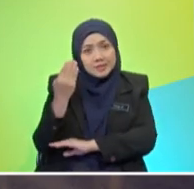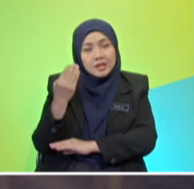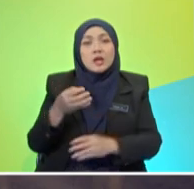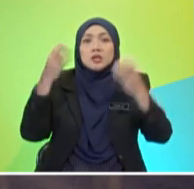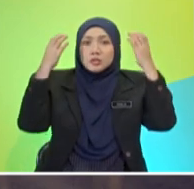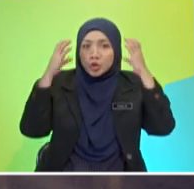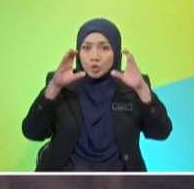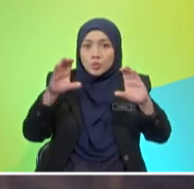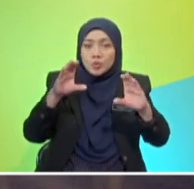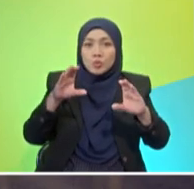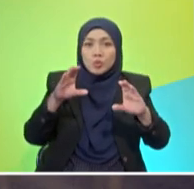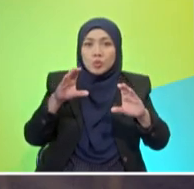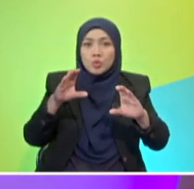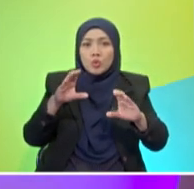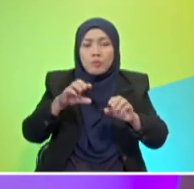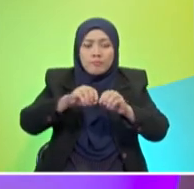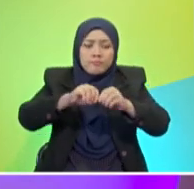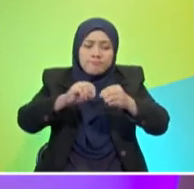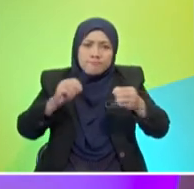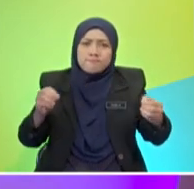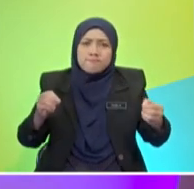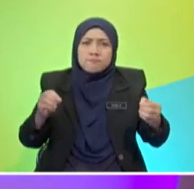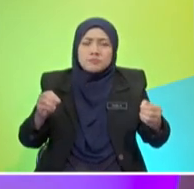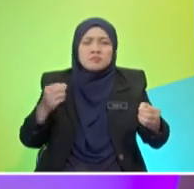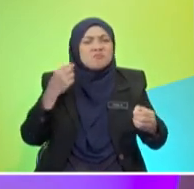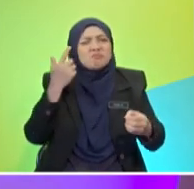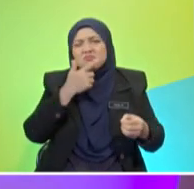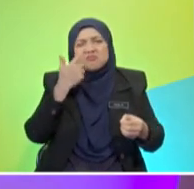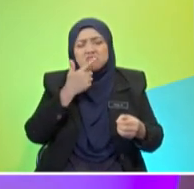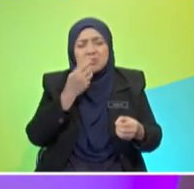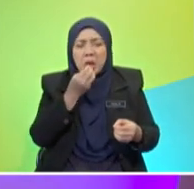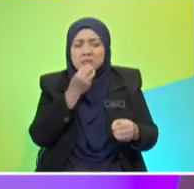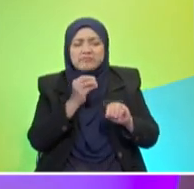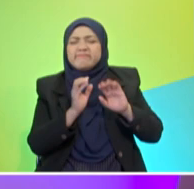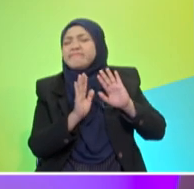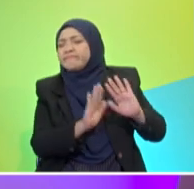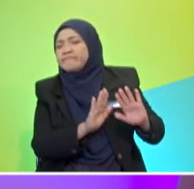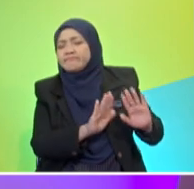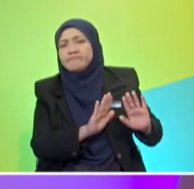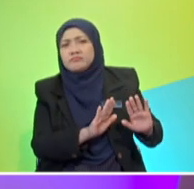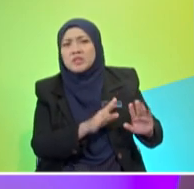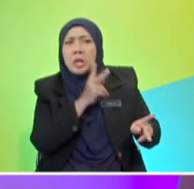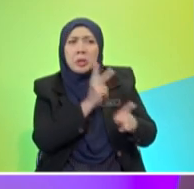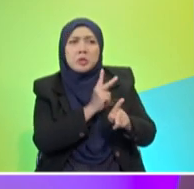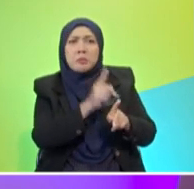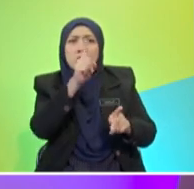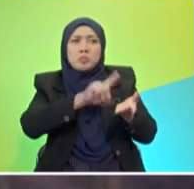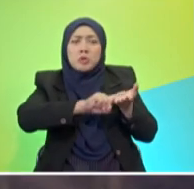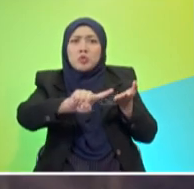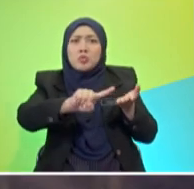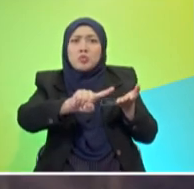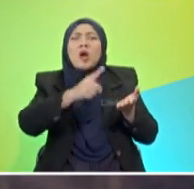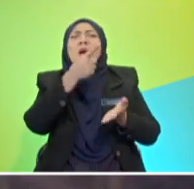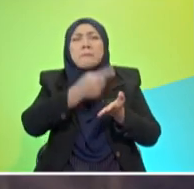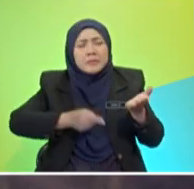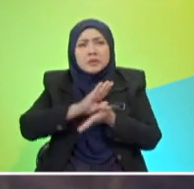Cikgu ambil, cikgu buka, tapi kan cikgu tak nak makan. Cikgu simpan selama seminggu. Apa akan jadi?